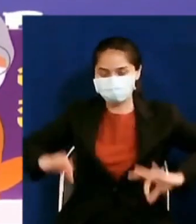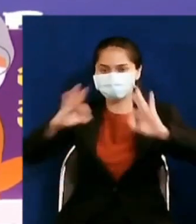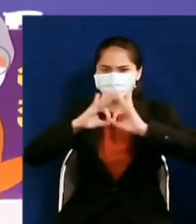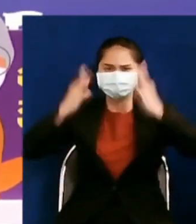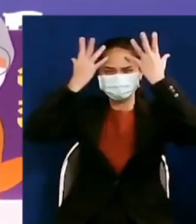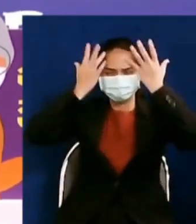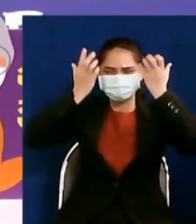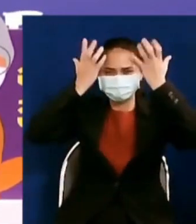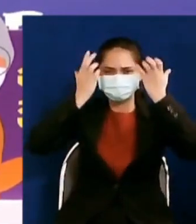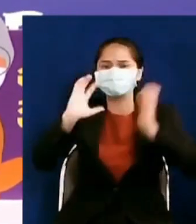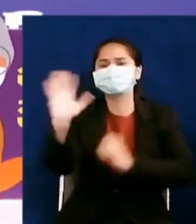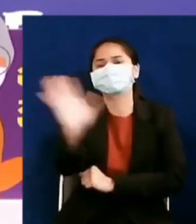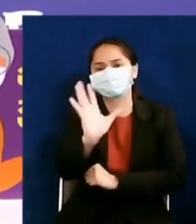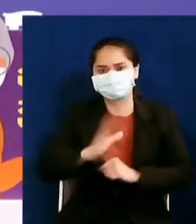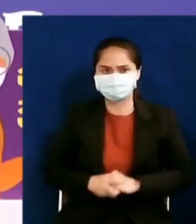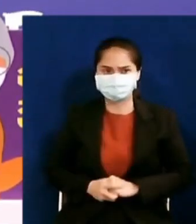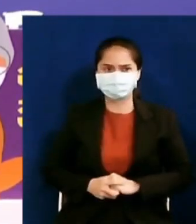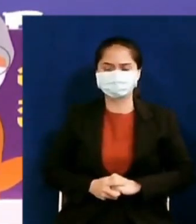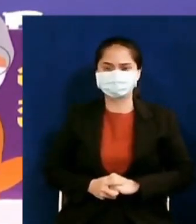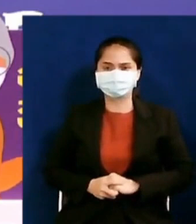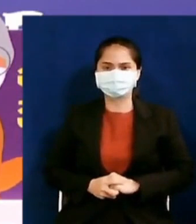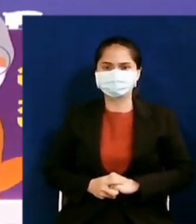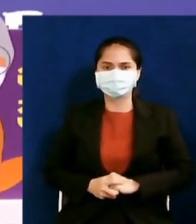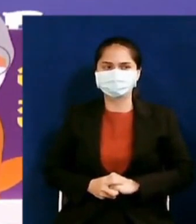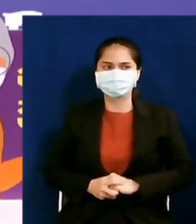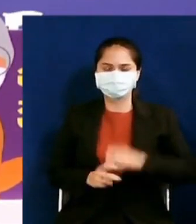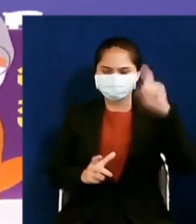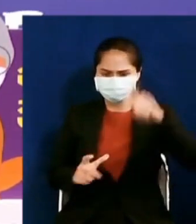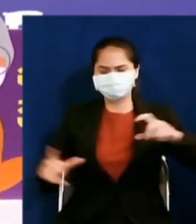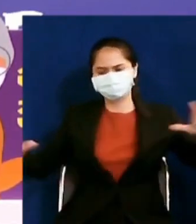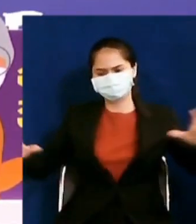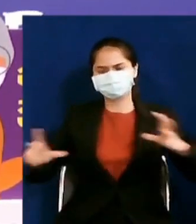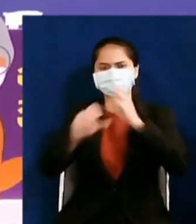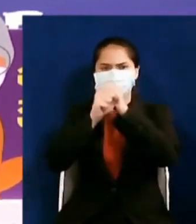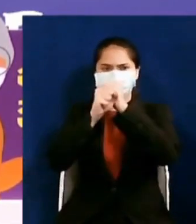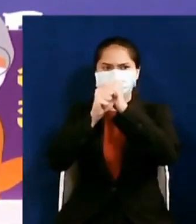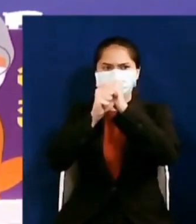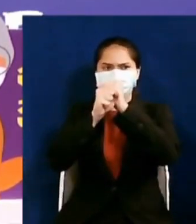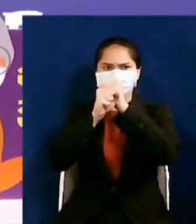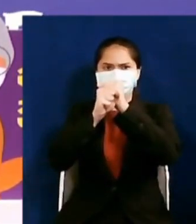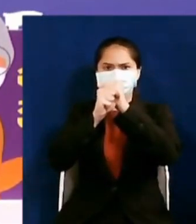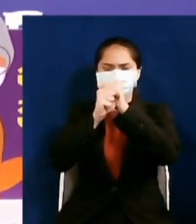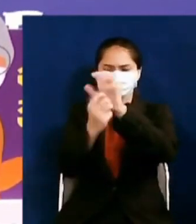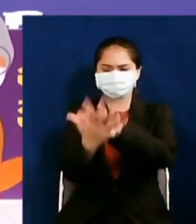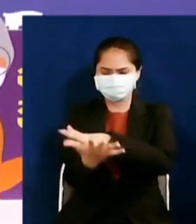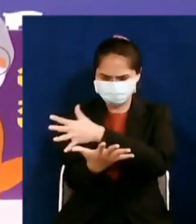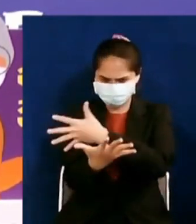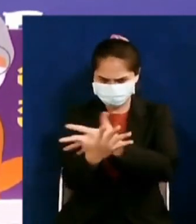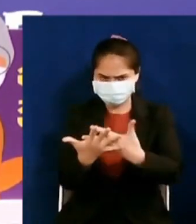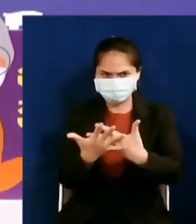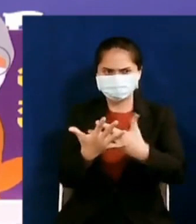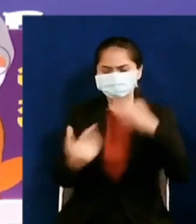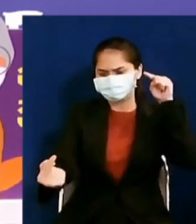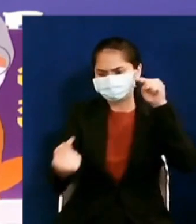กับตัวรหัสพันธุกรรมโอมิครอนเบื้องต้นยังไม่มีผลอะไรต่อการเปลี่ยนแปลงลักษณะโปรตีนจนทำให้ ATK ตรวจไม่ได้นะ